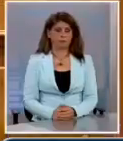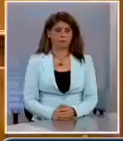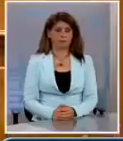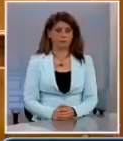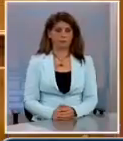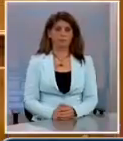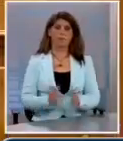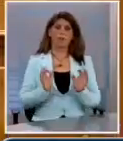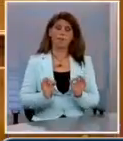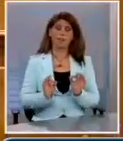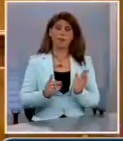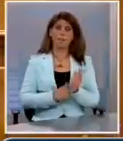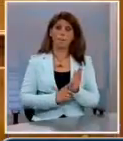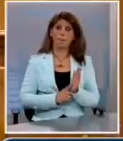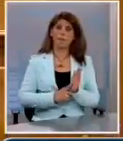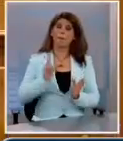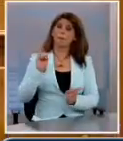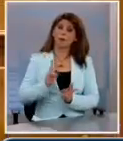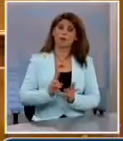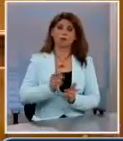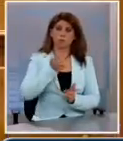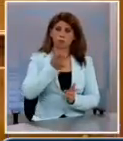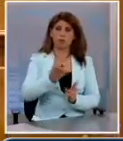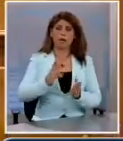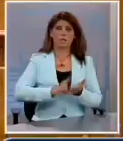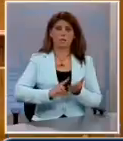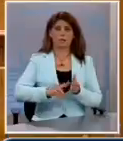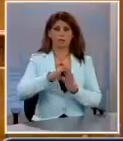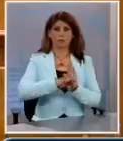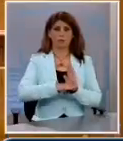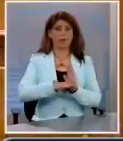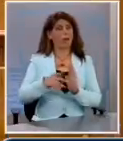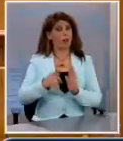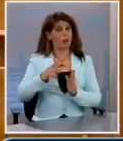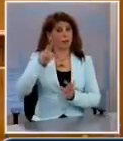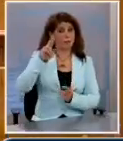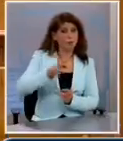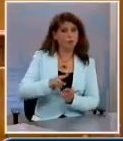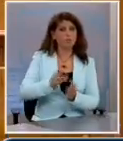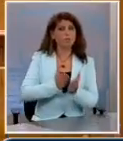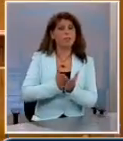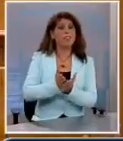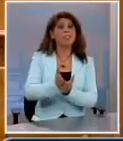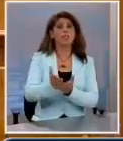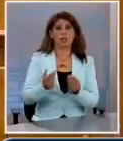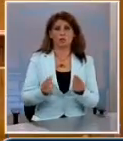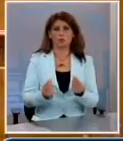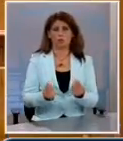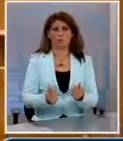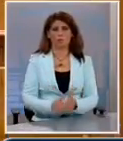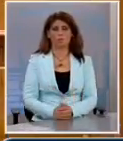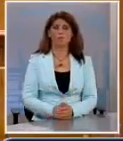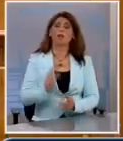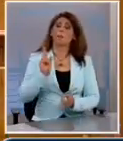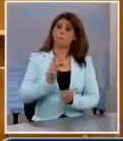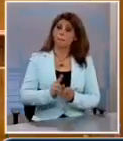πρέπει να μειώσουμε τη δαπάνη του ασφαλιστικού συστήματος. Αλλά να τη μειώσουμε με δίκαιο τρόπο. Μειώνοντας